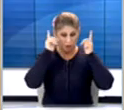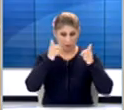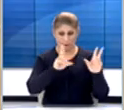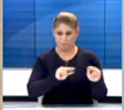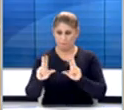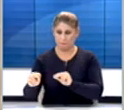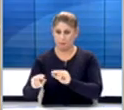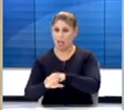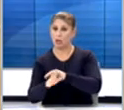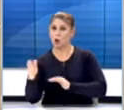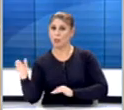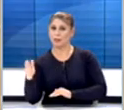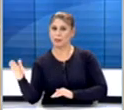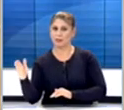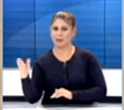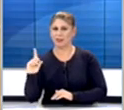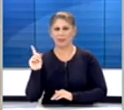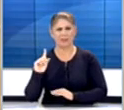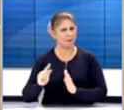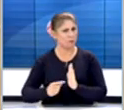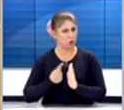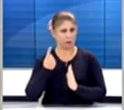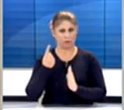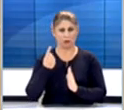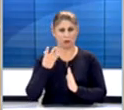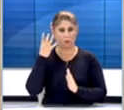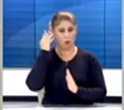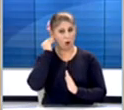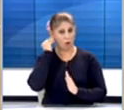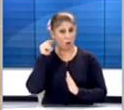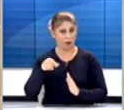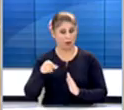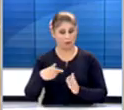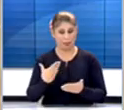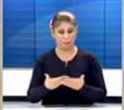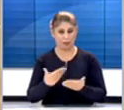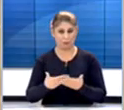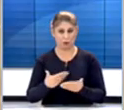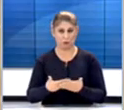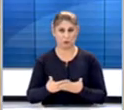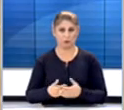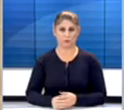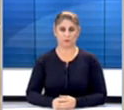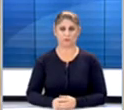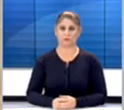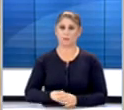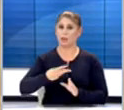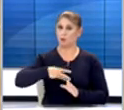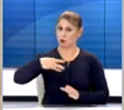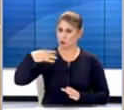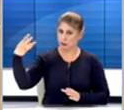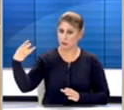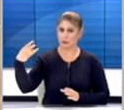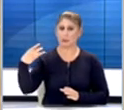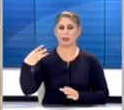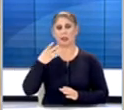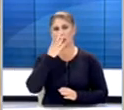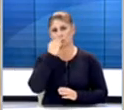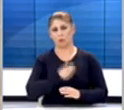την ακροδεξιά. Δεν είναι η πρώτη φορά που ακούω αυτήν την επιχειρηματολογία από το ΣΥΡΙΖΑ και από το